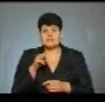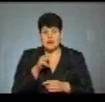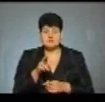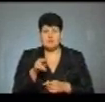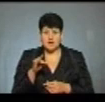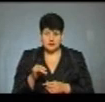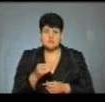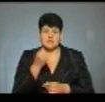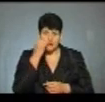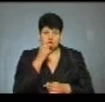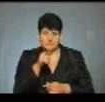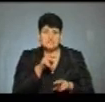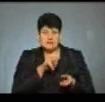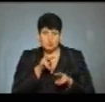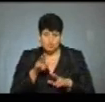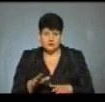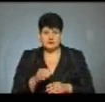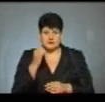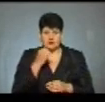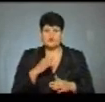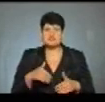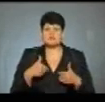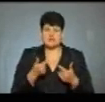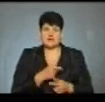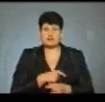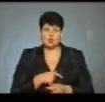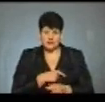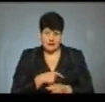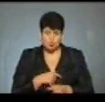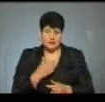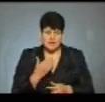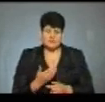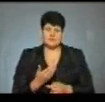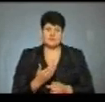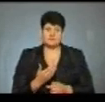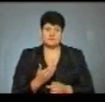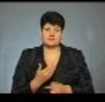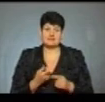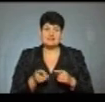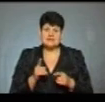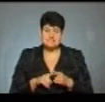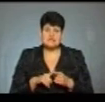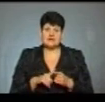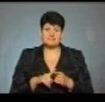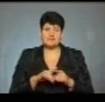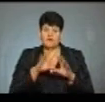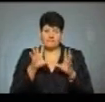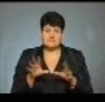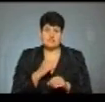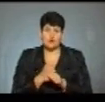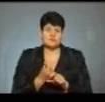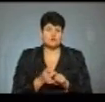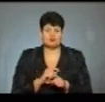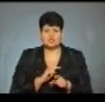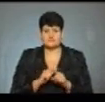що ви слідкуєте, дякую, що ви взагалі звертаєтесь до депутата, але це все робиться дуже